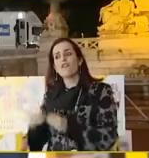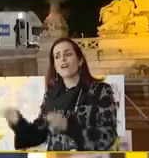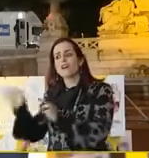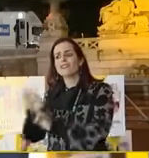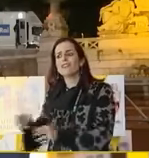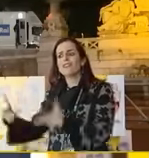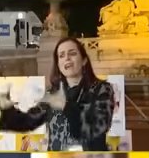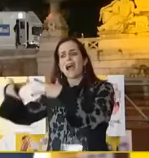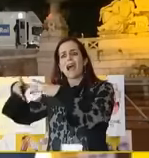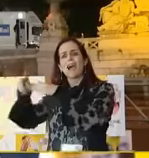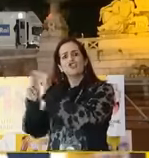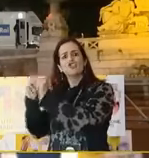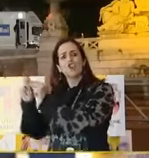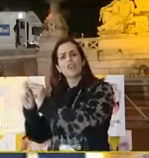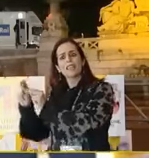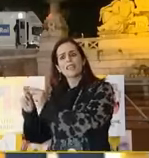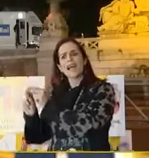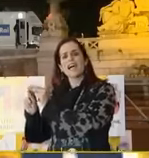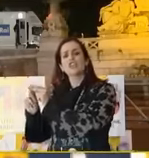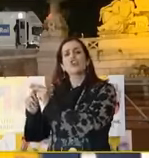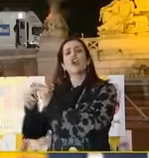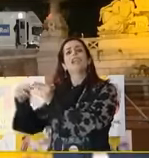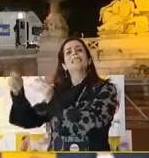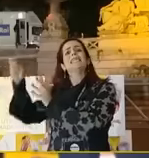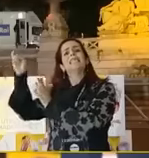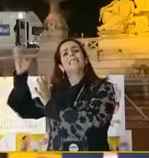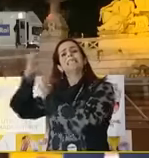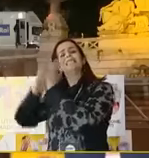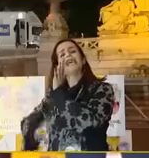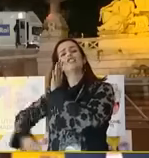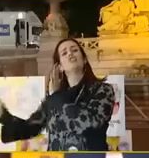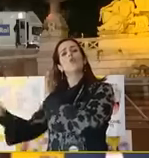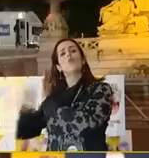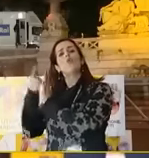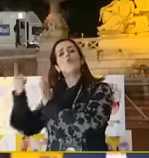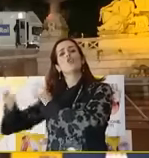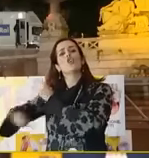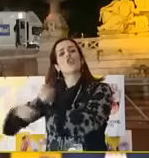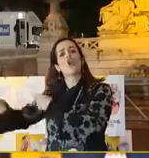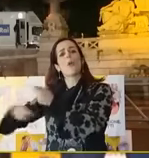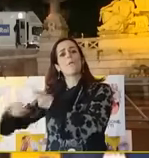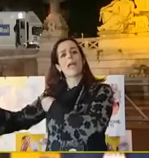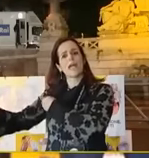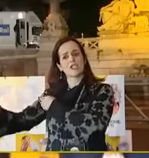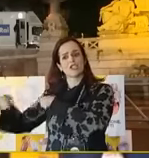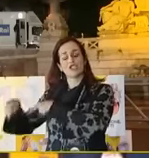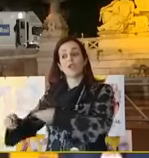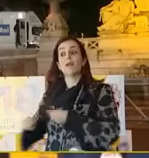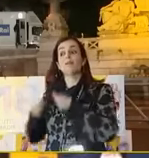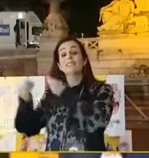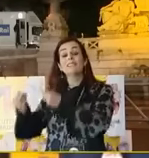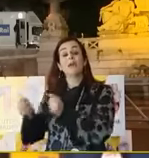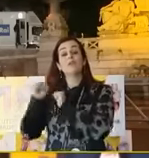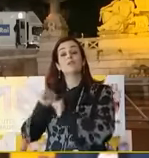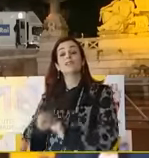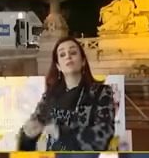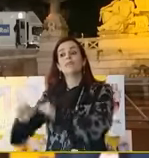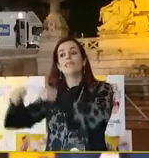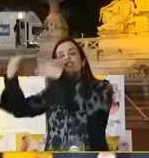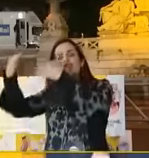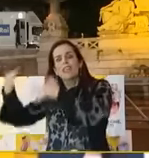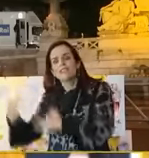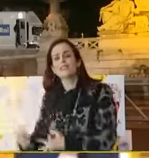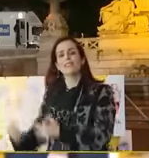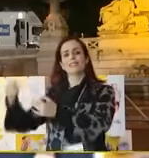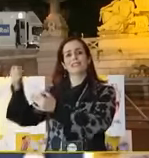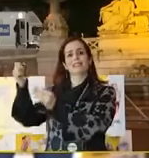testo unico per il commercio, impedendo alle persone che operano in questo settore di avere una certezza delle norme. Non hanno fatto